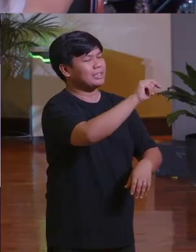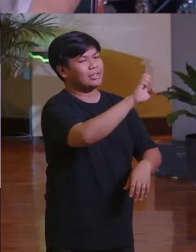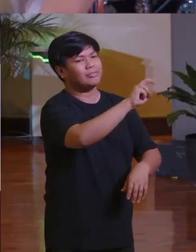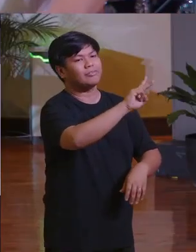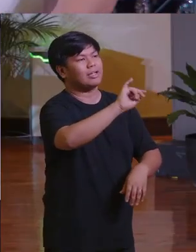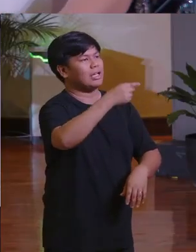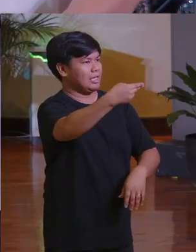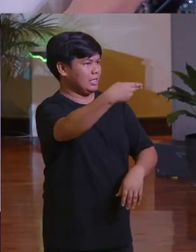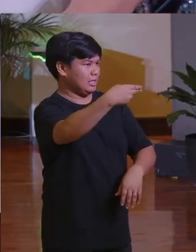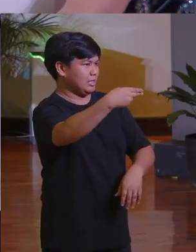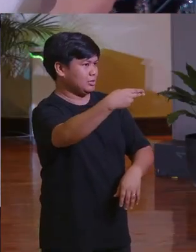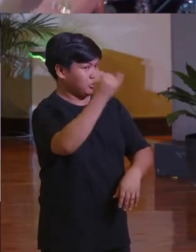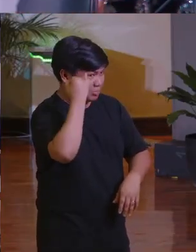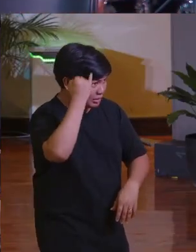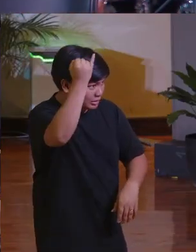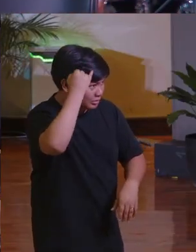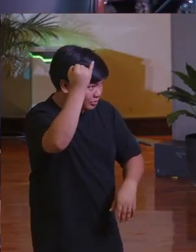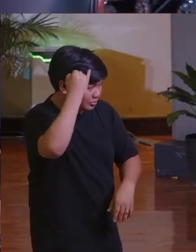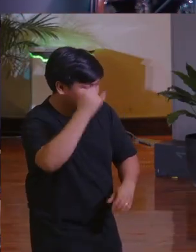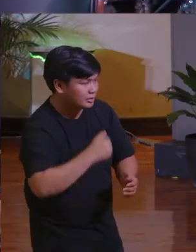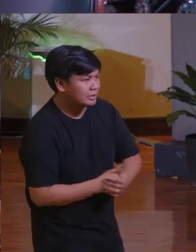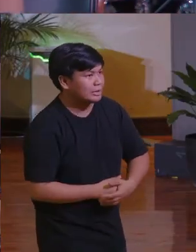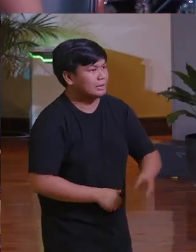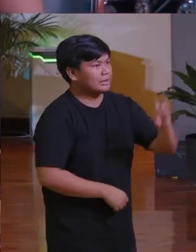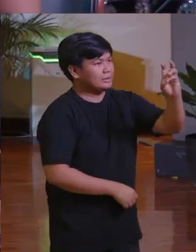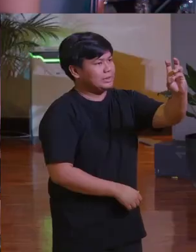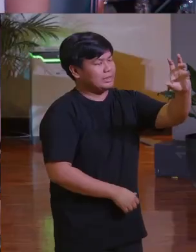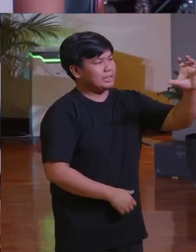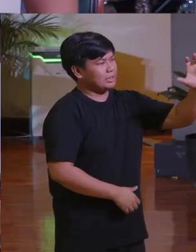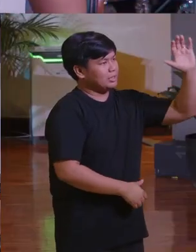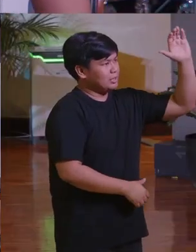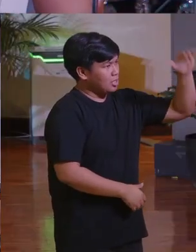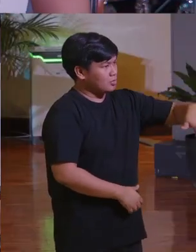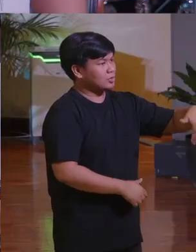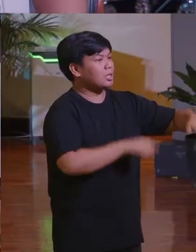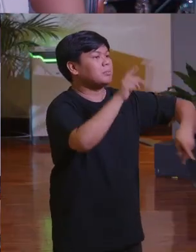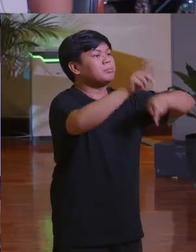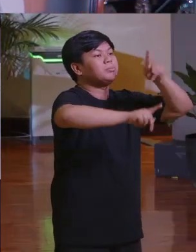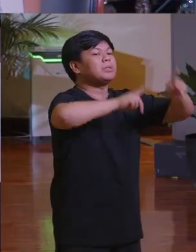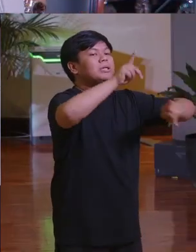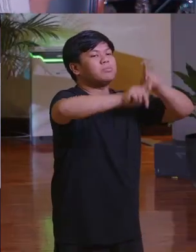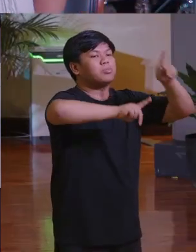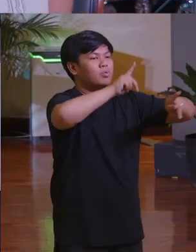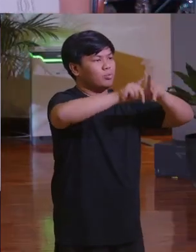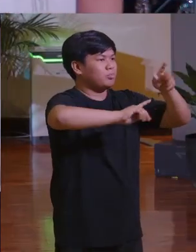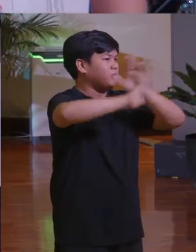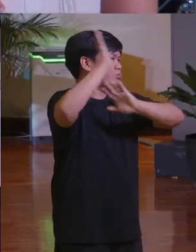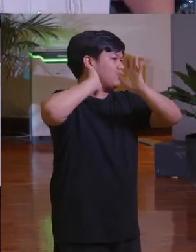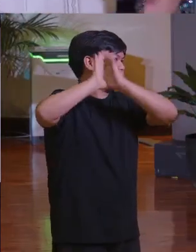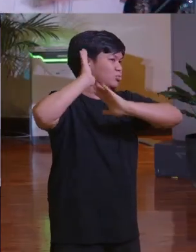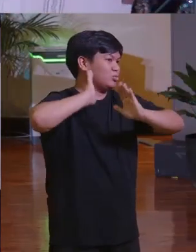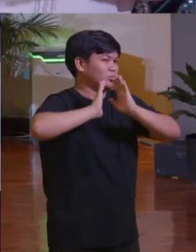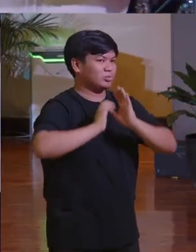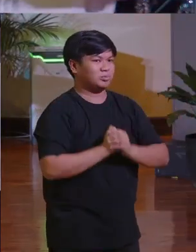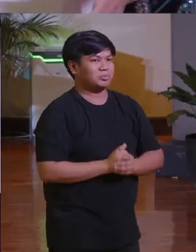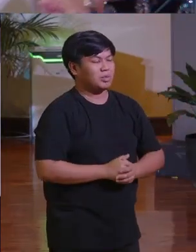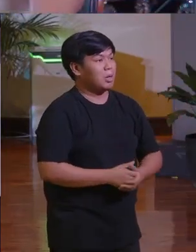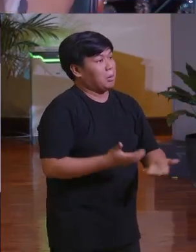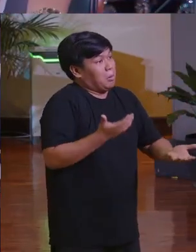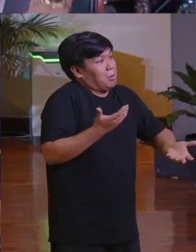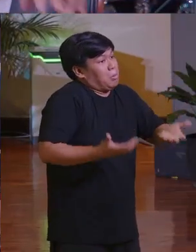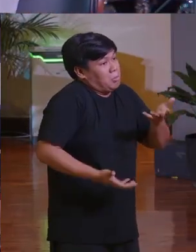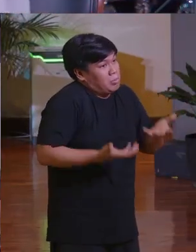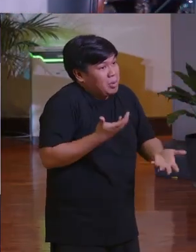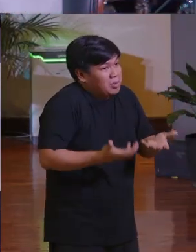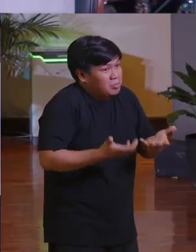Ang estimate ng mga komentarista, 600,000 po ang population ng Nineveh. Pero maaari pong stretch